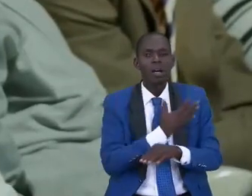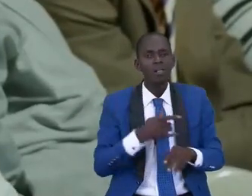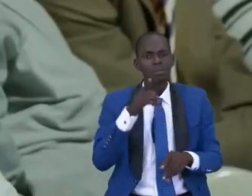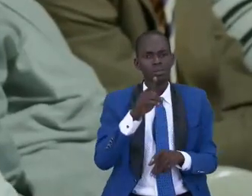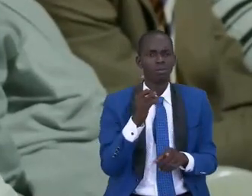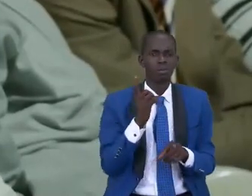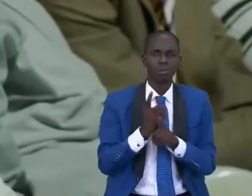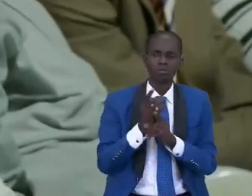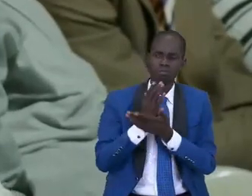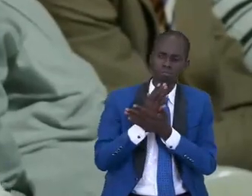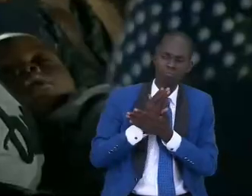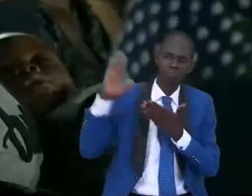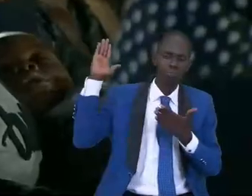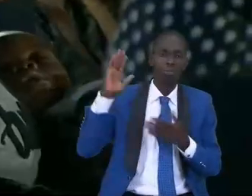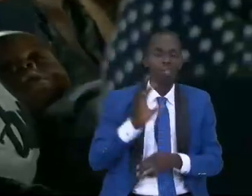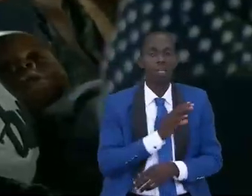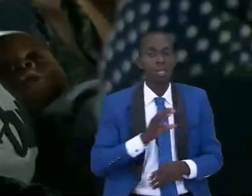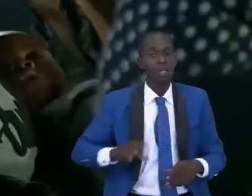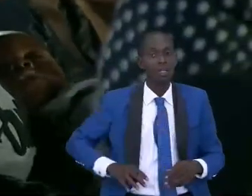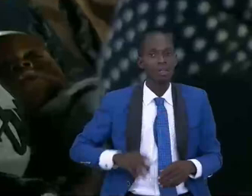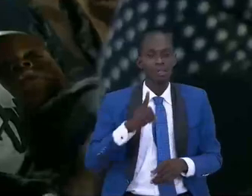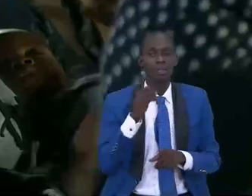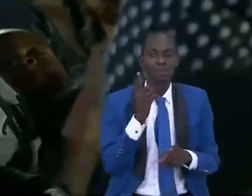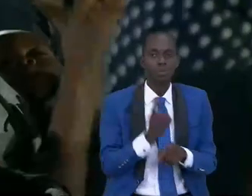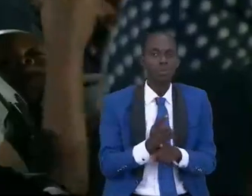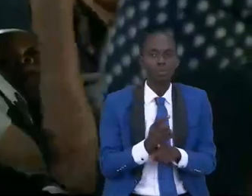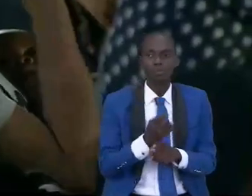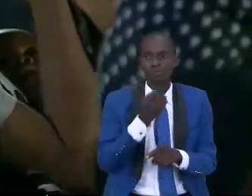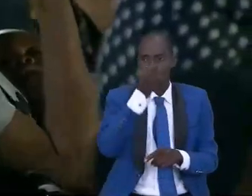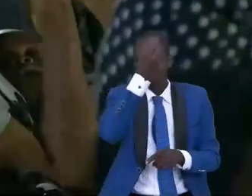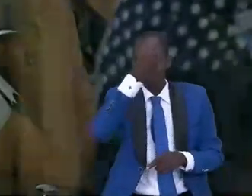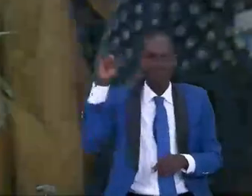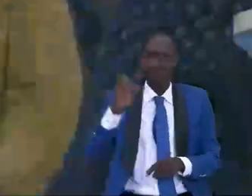et tu le négliges et tu le laisses